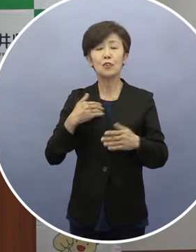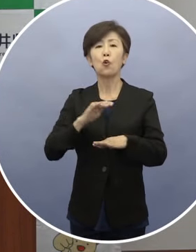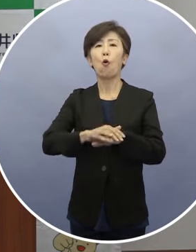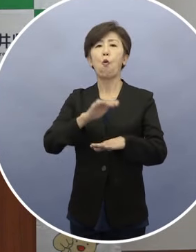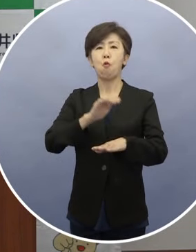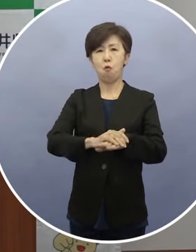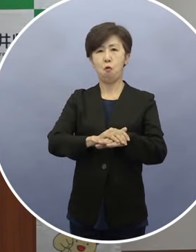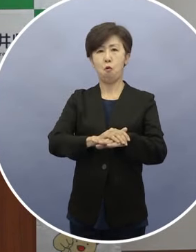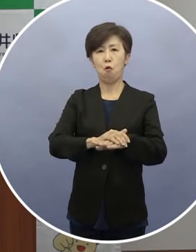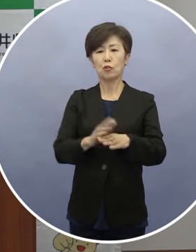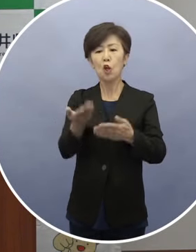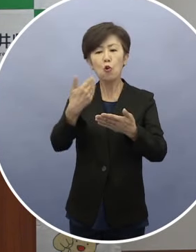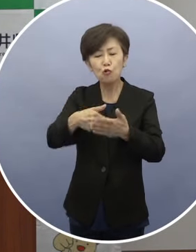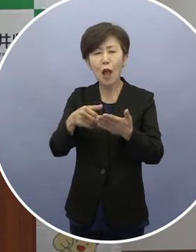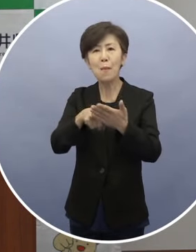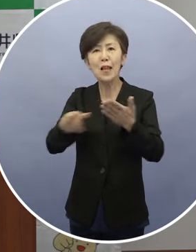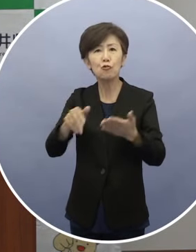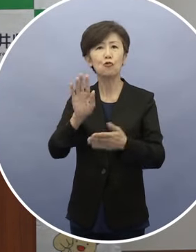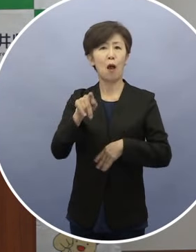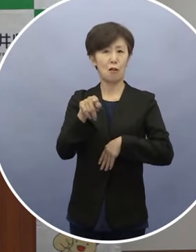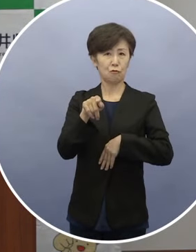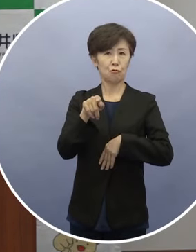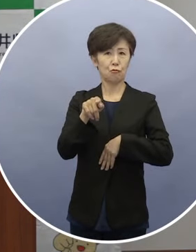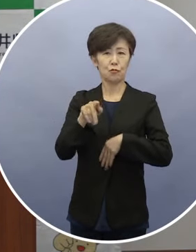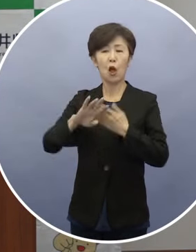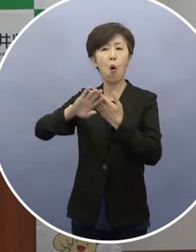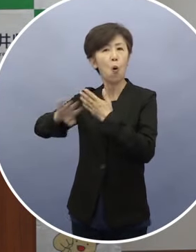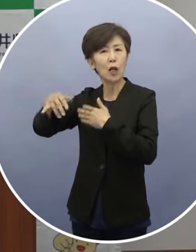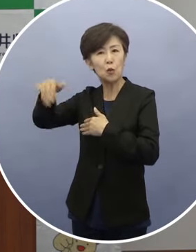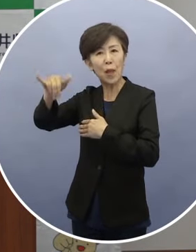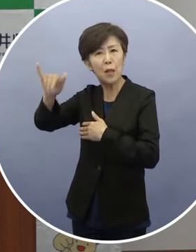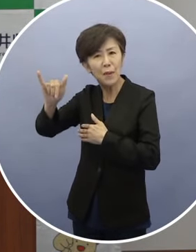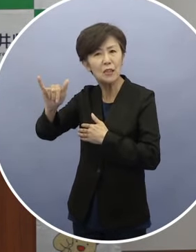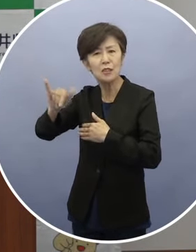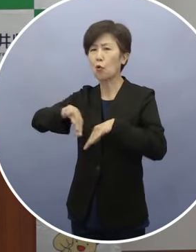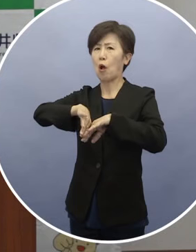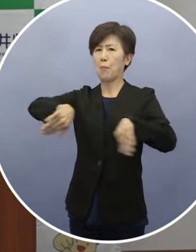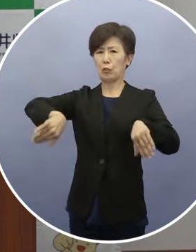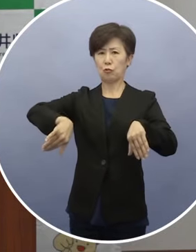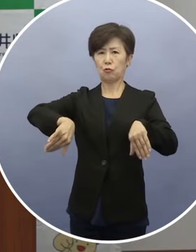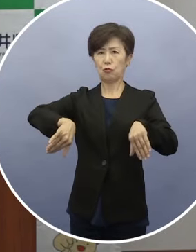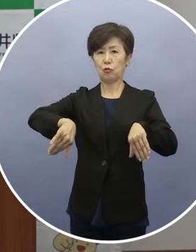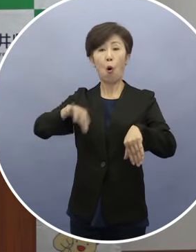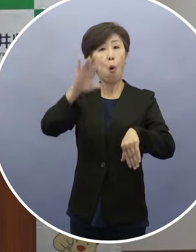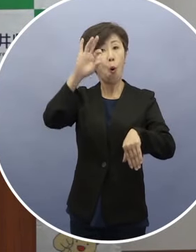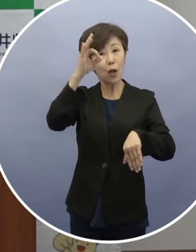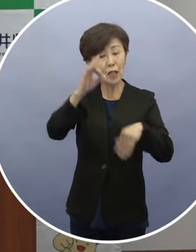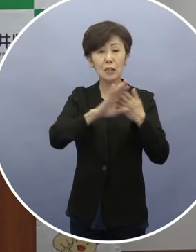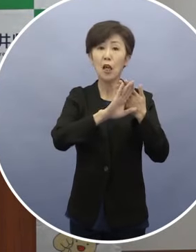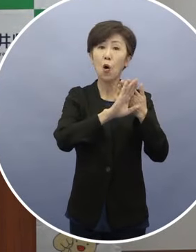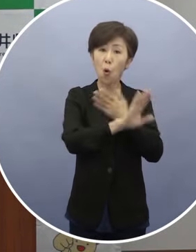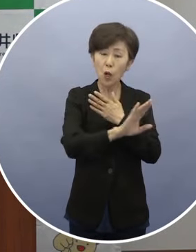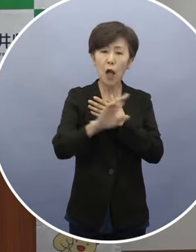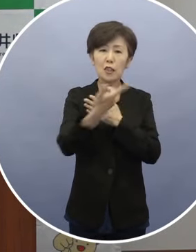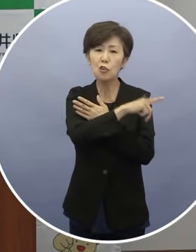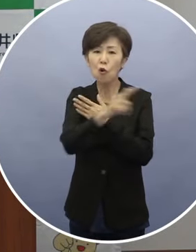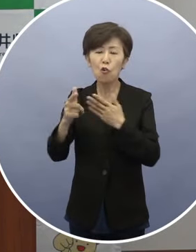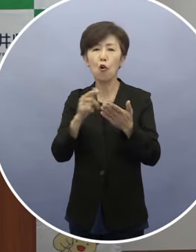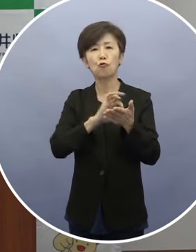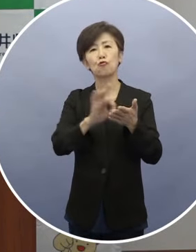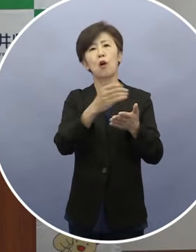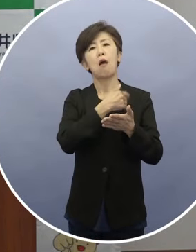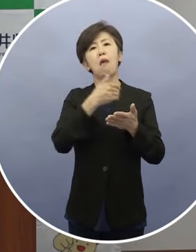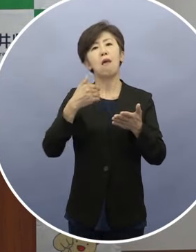活用ができますので、そういう意味では他のペイペイなんかとはちょっと違う、お金以外にも活用範囲が広がっ